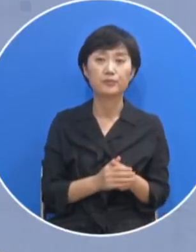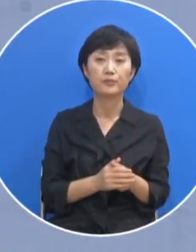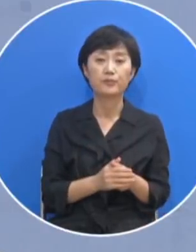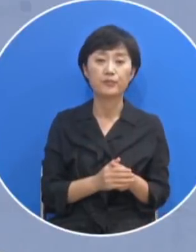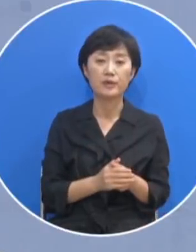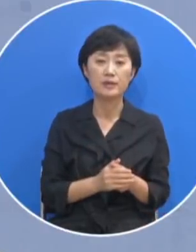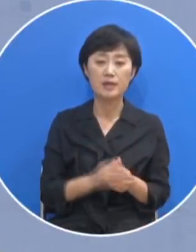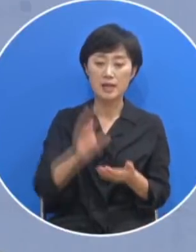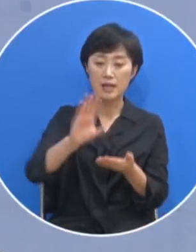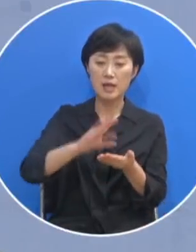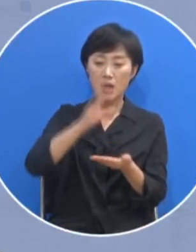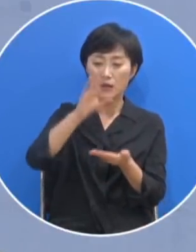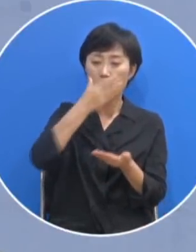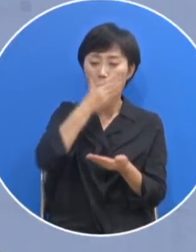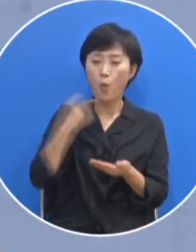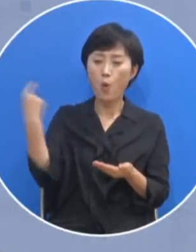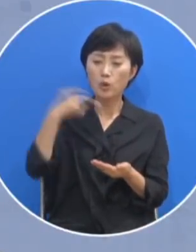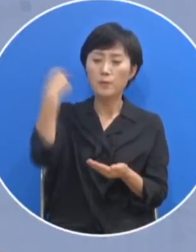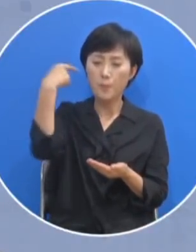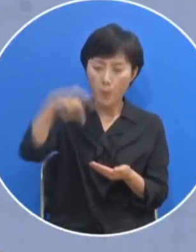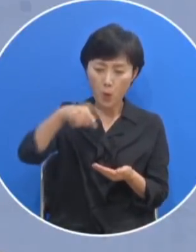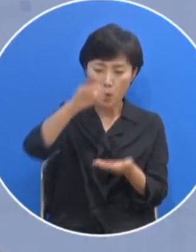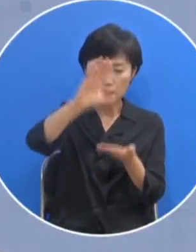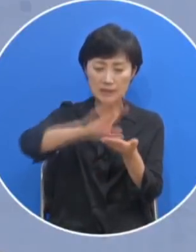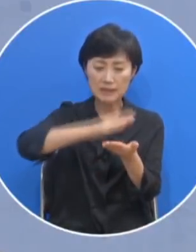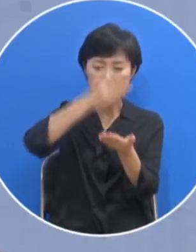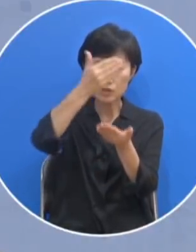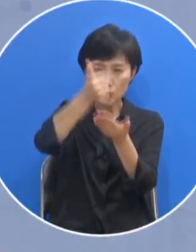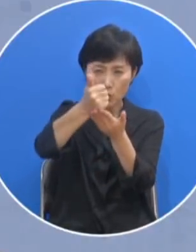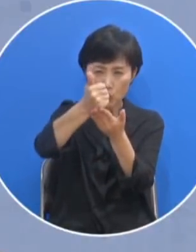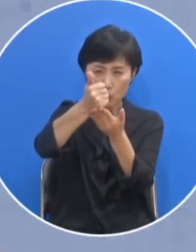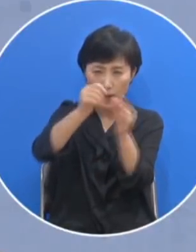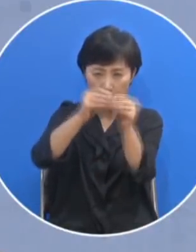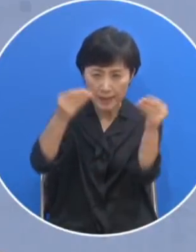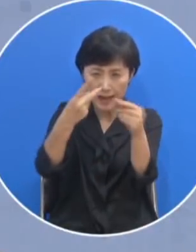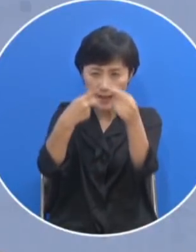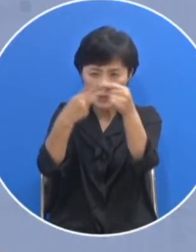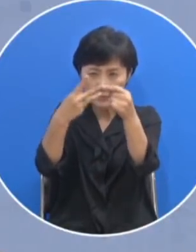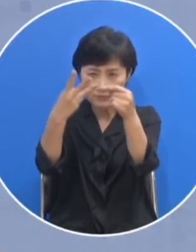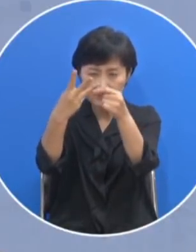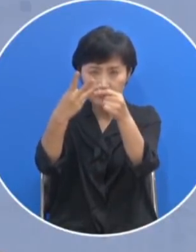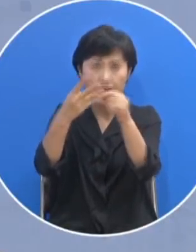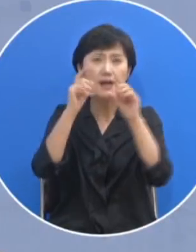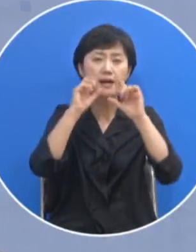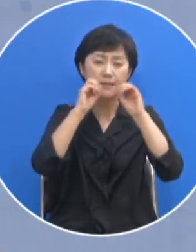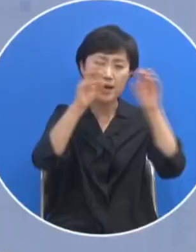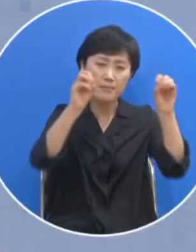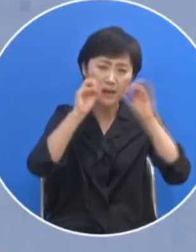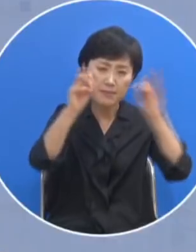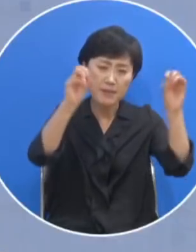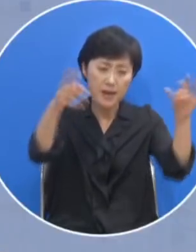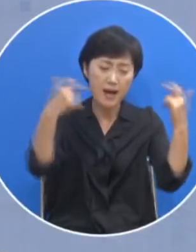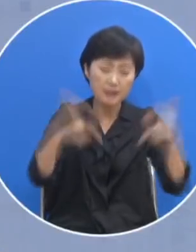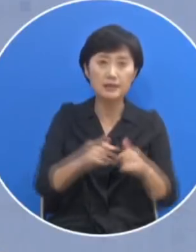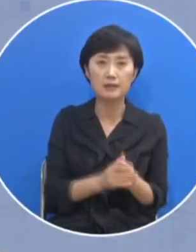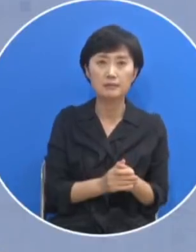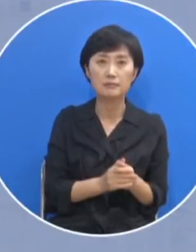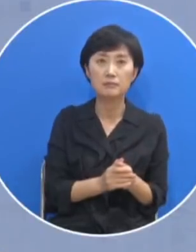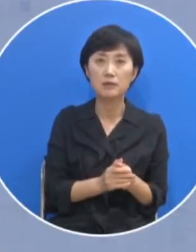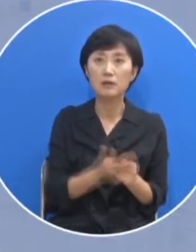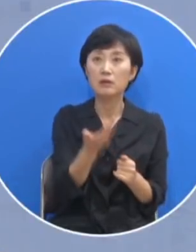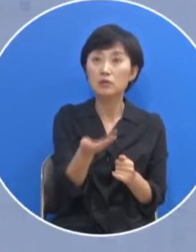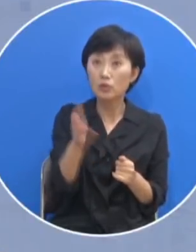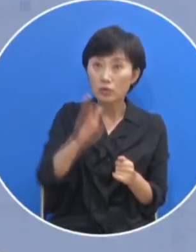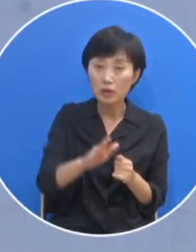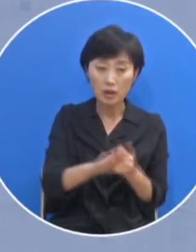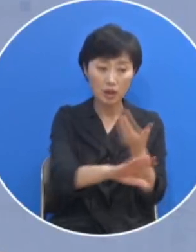사이 세계 얘기했어요 센서가 oo 이 세계가 그럴수도 있거든요 디카나 리스크가 입니다 그리고 한국에만 식으로 목사들이 사단 얘기